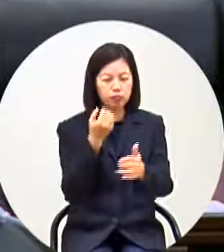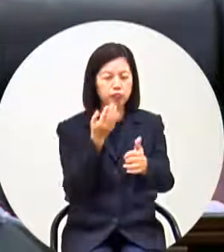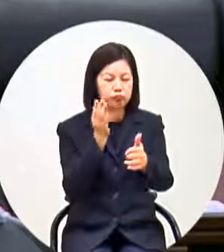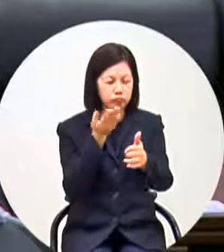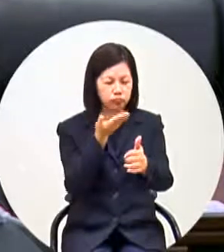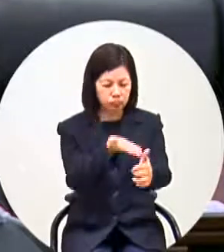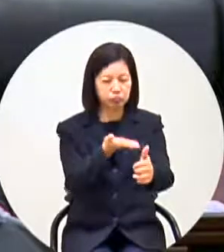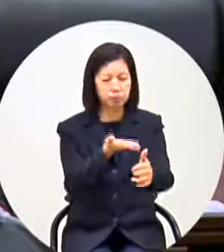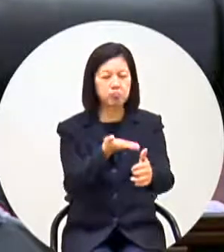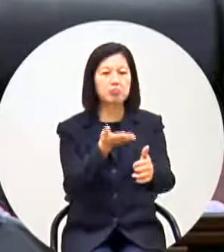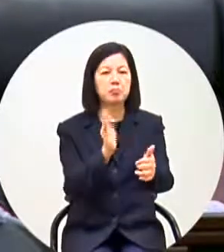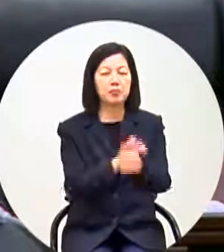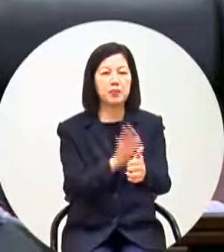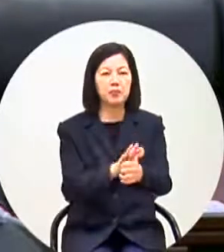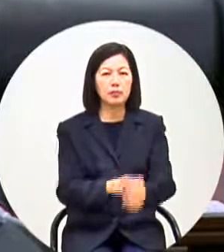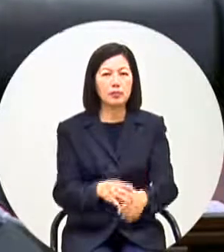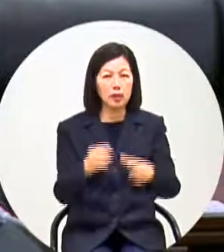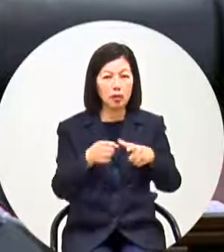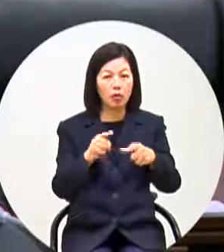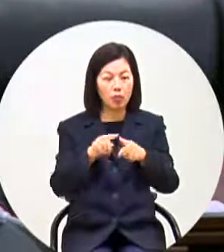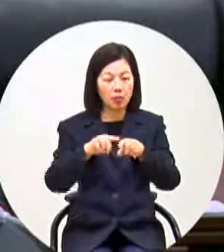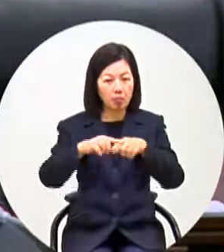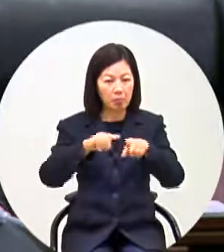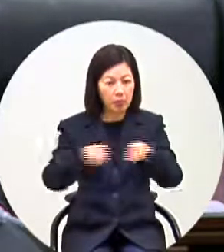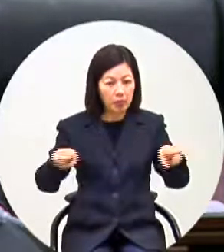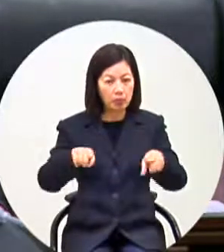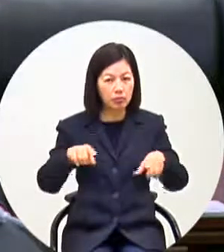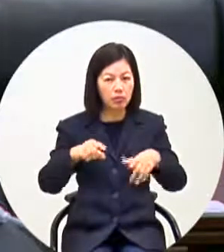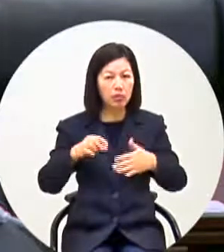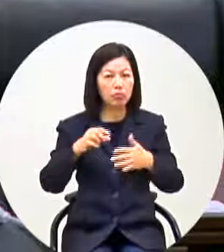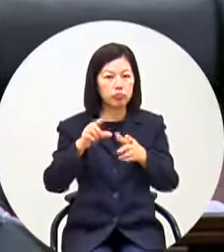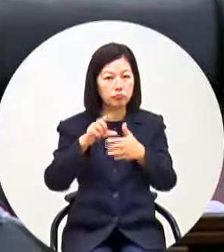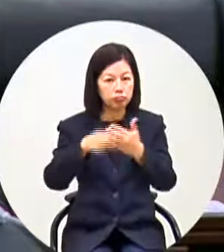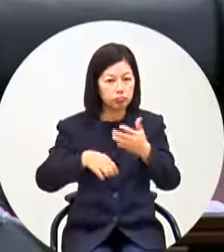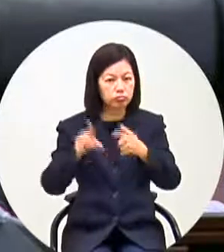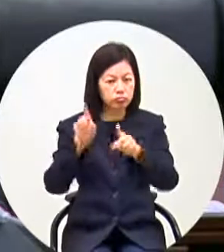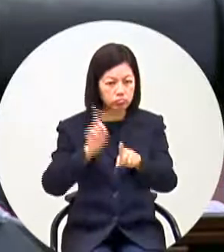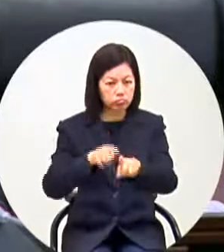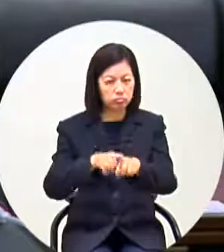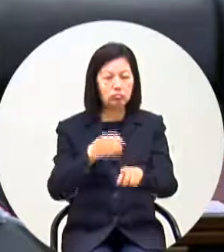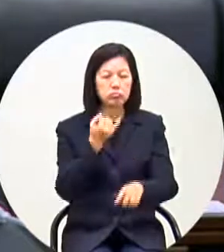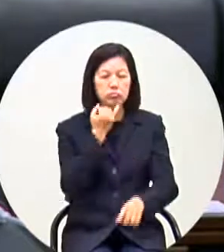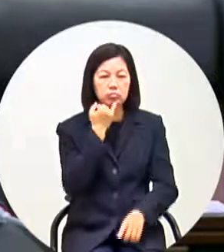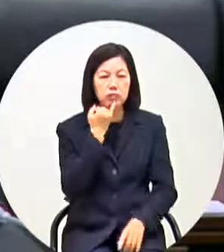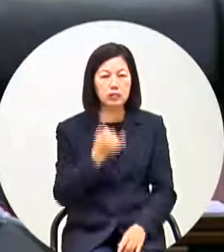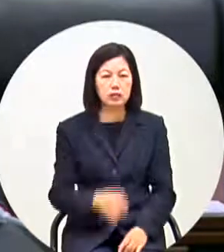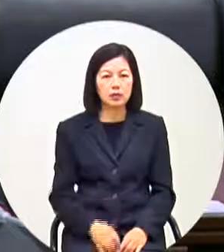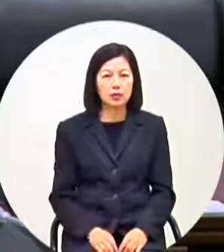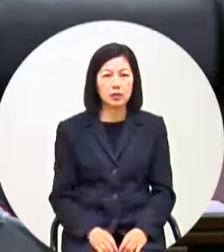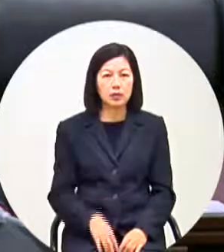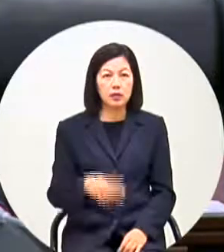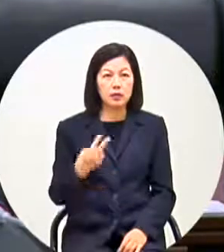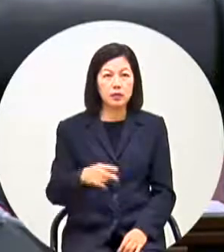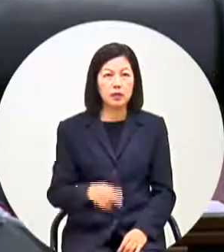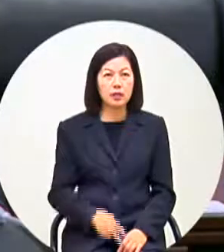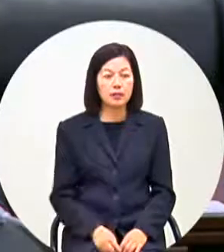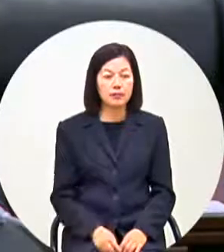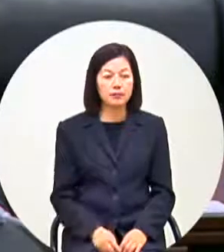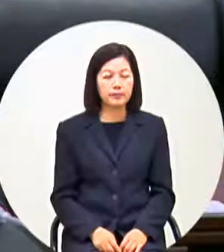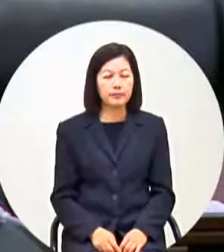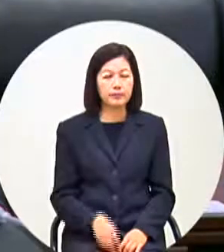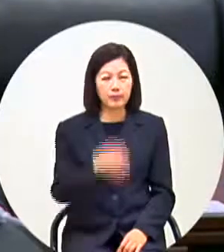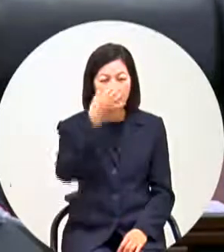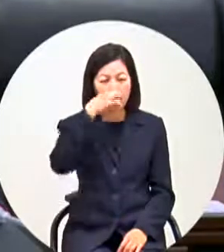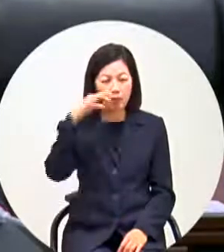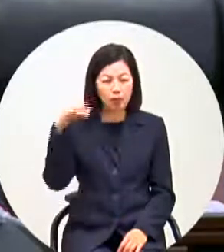平的原则哈，也可以还我们凤山有一个非常公道的生活品质。这是本席建